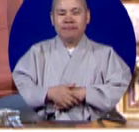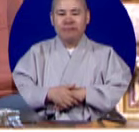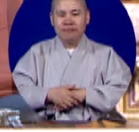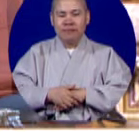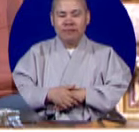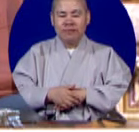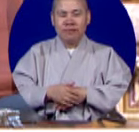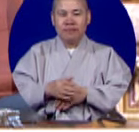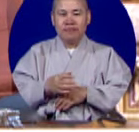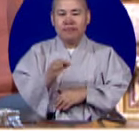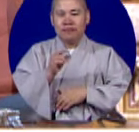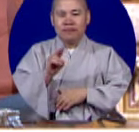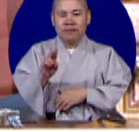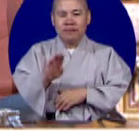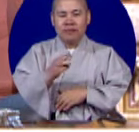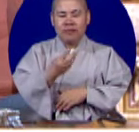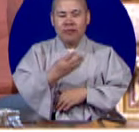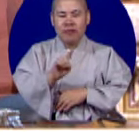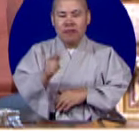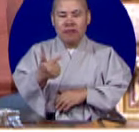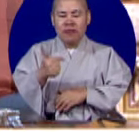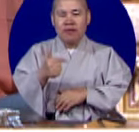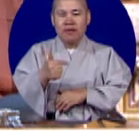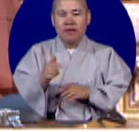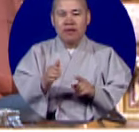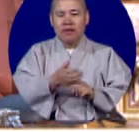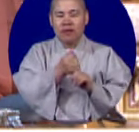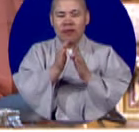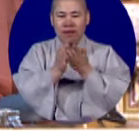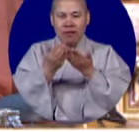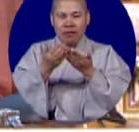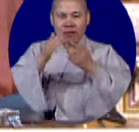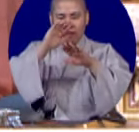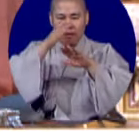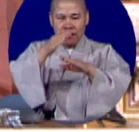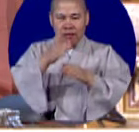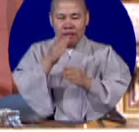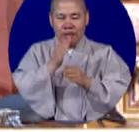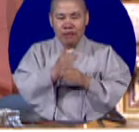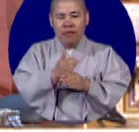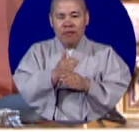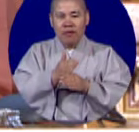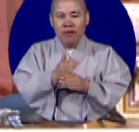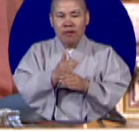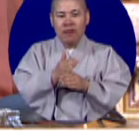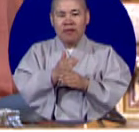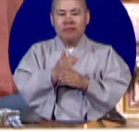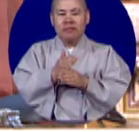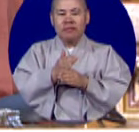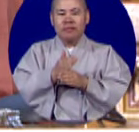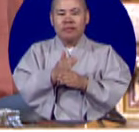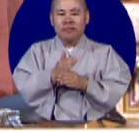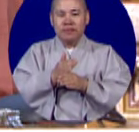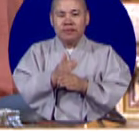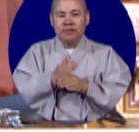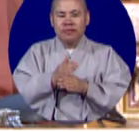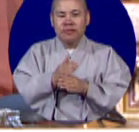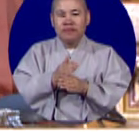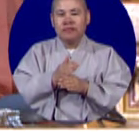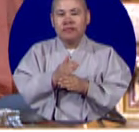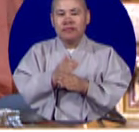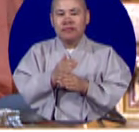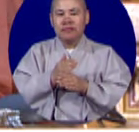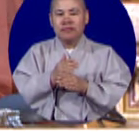역시 열반경에서 뭐라고 말씀했느냐면요. 비여 유인이